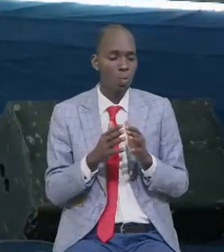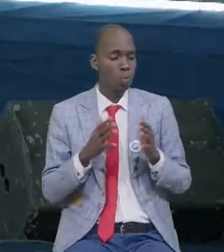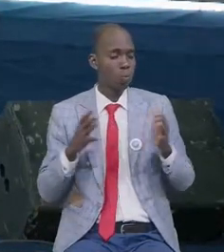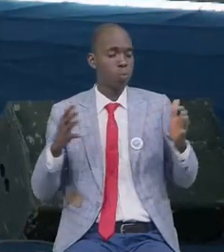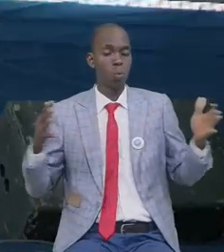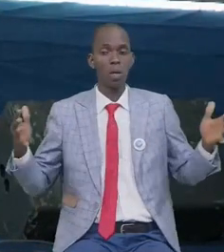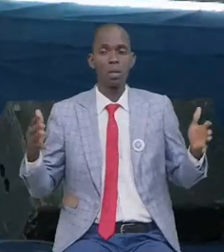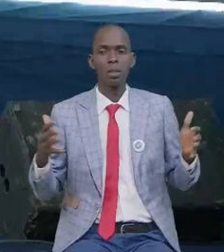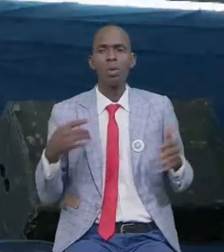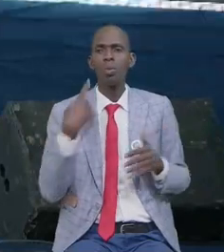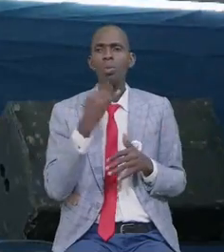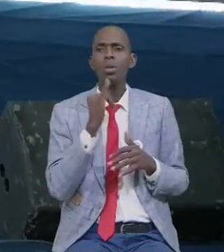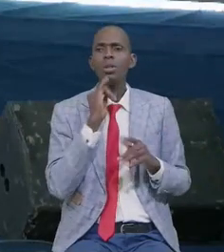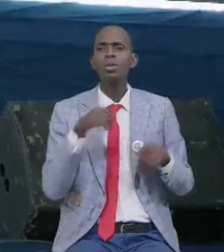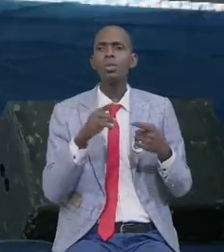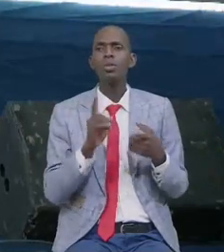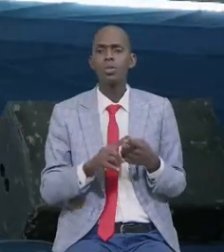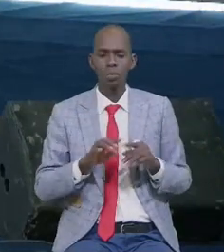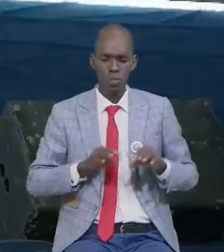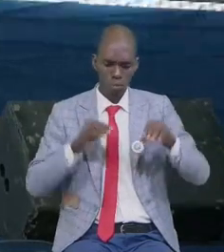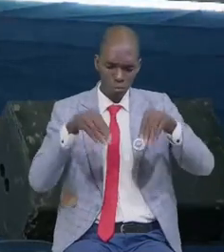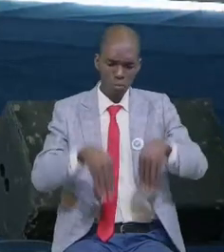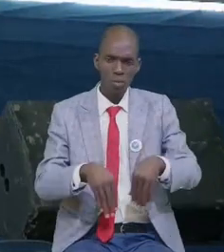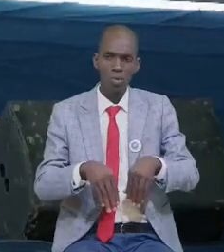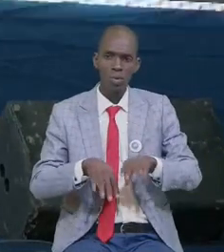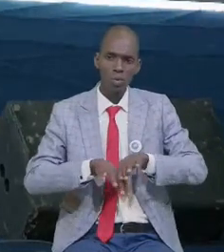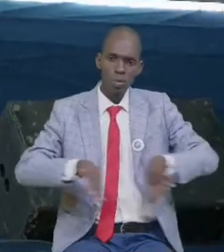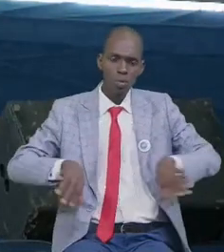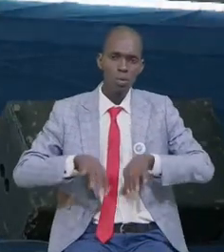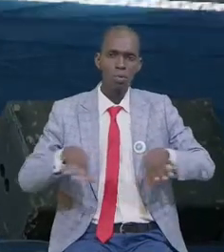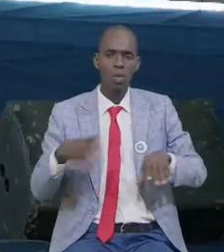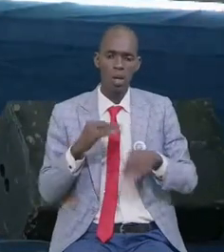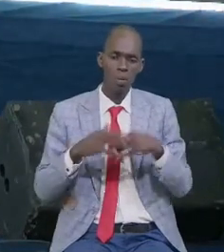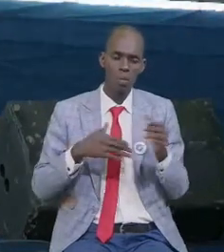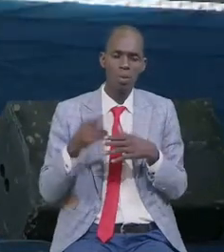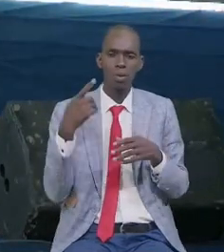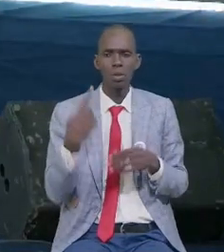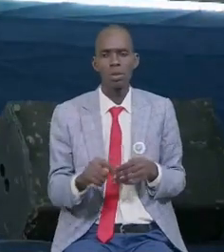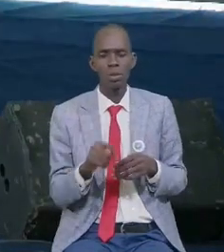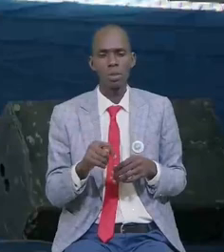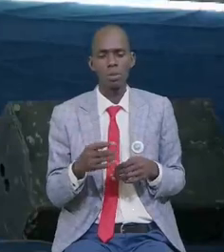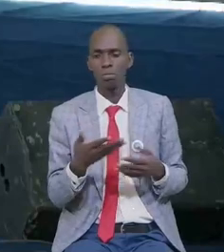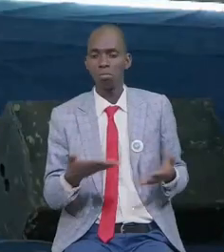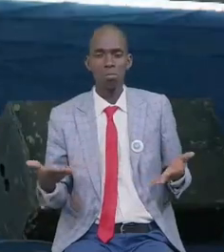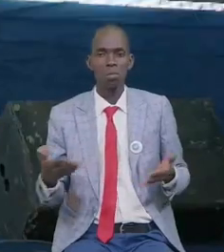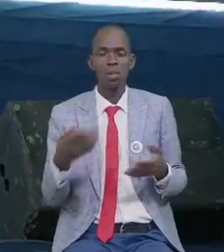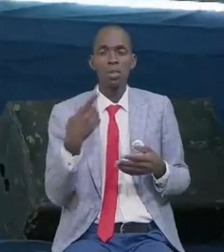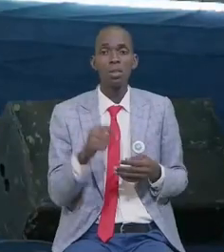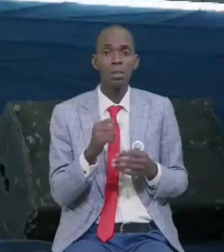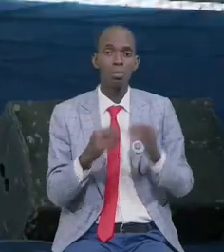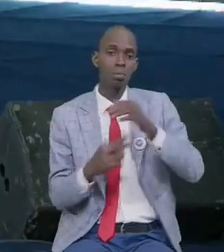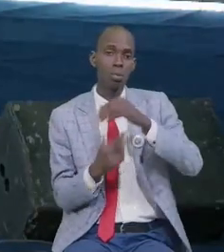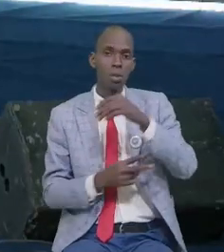la mer est large. Qui peut nager et construire le pont? Le ciment